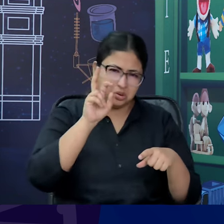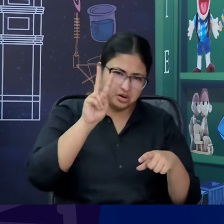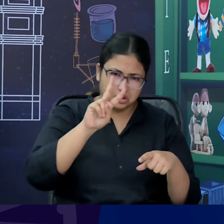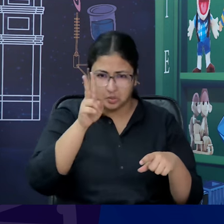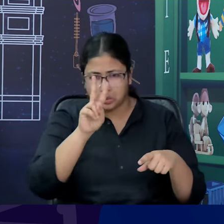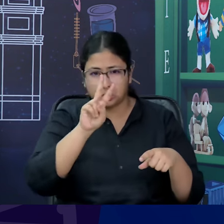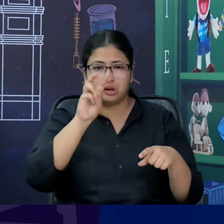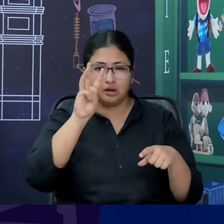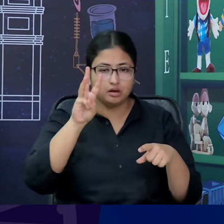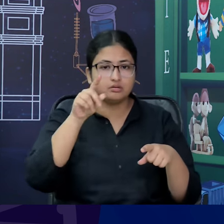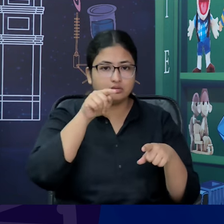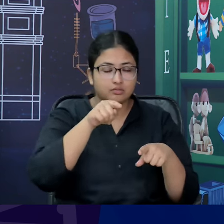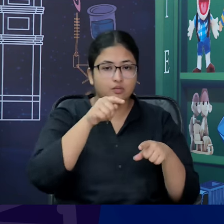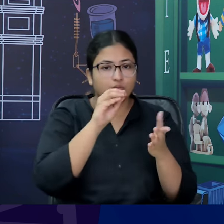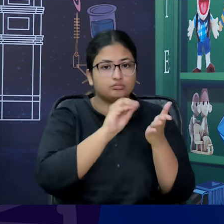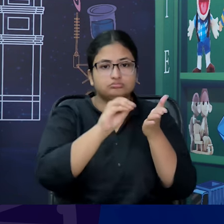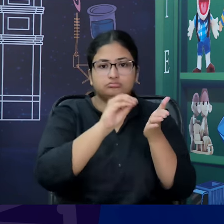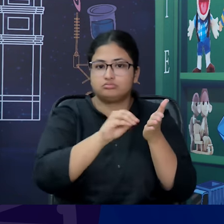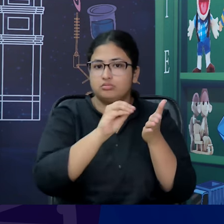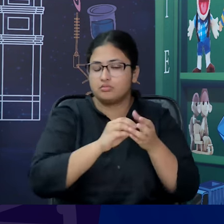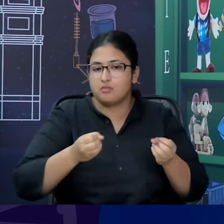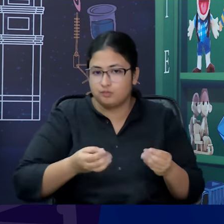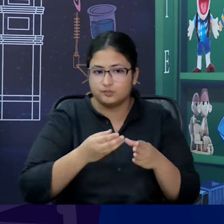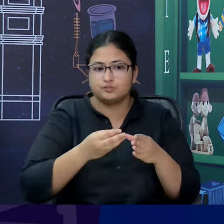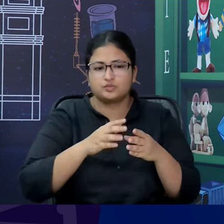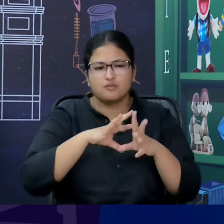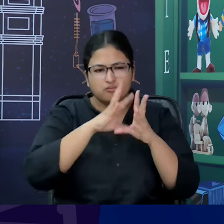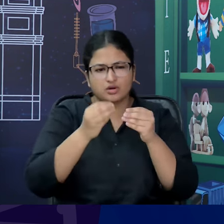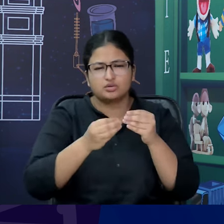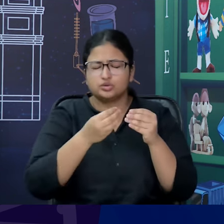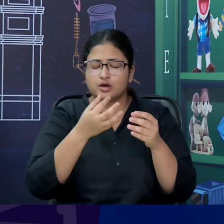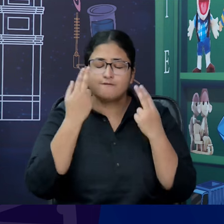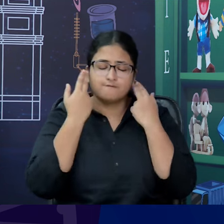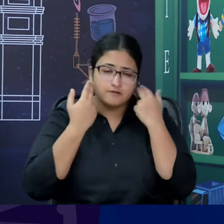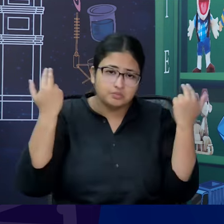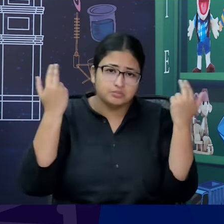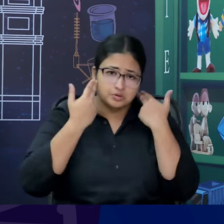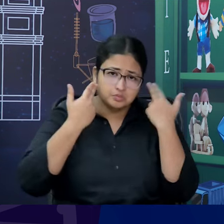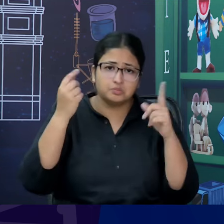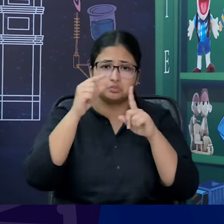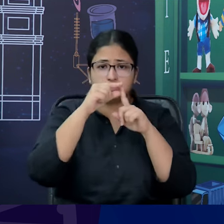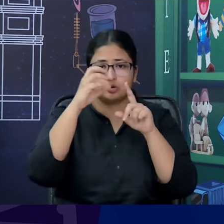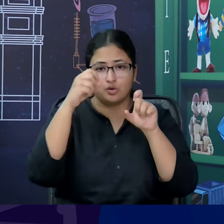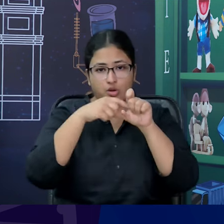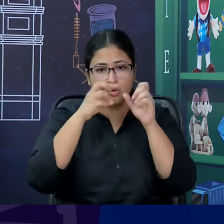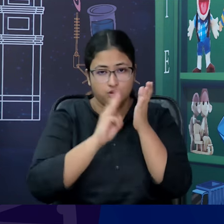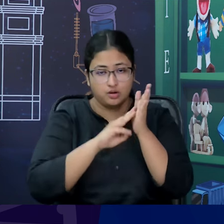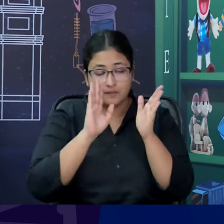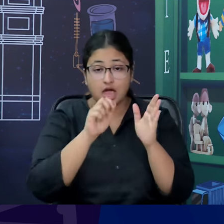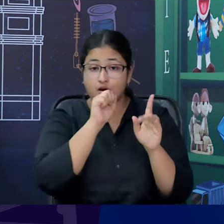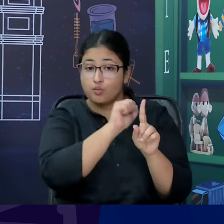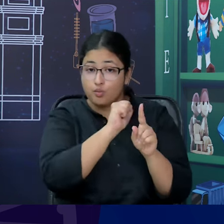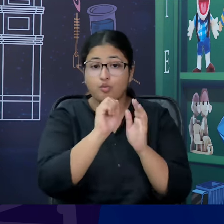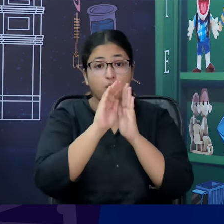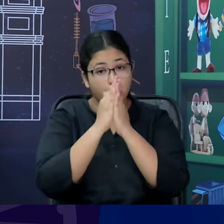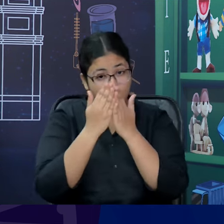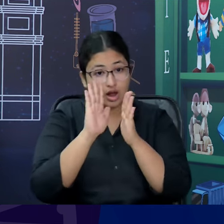अगर उनकी बात करें तो उनमें जो प्रमुख काव्य संग्रह हैं जिसमें इनके कविताएं हैं एक पुस्तक है इनकी